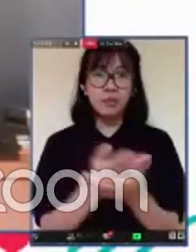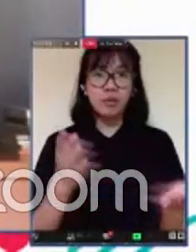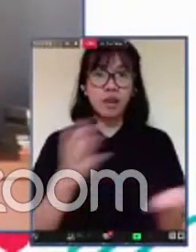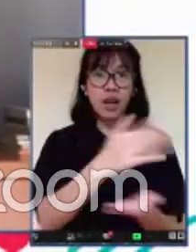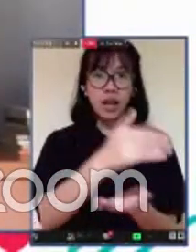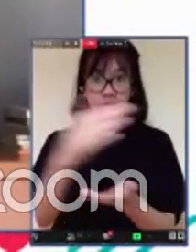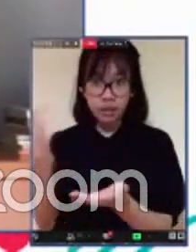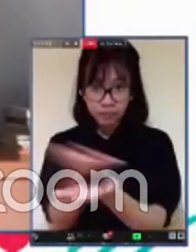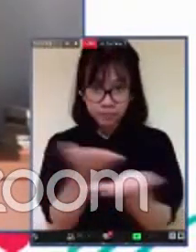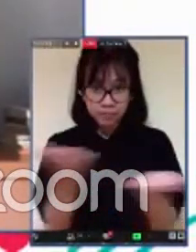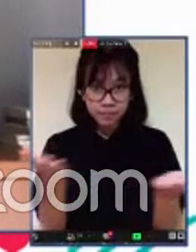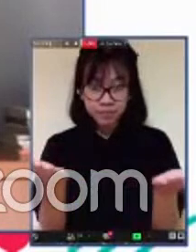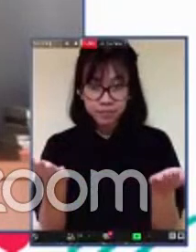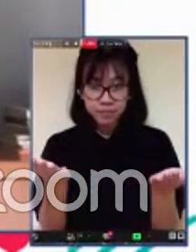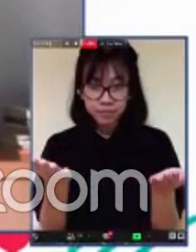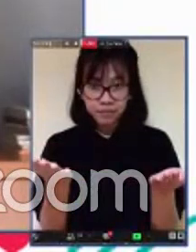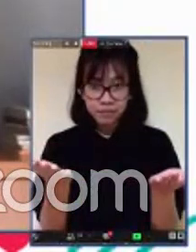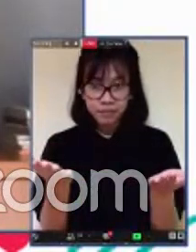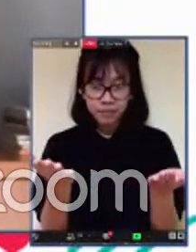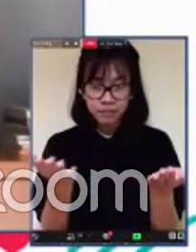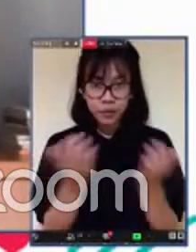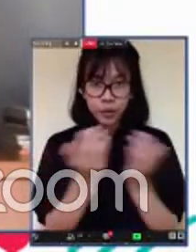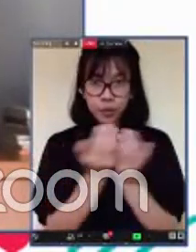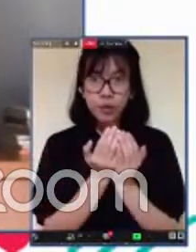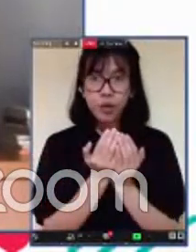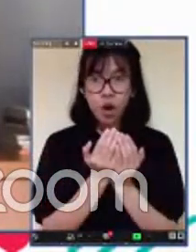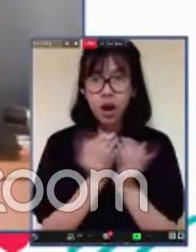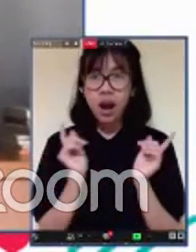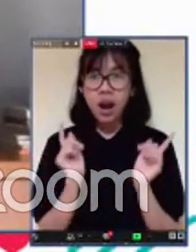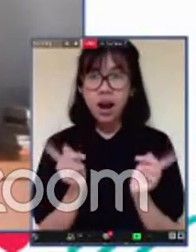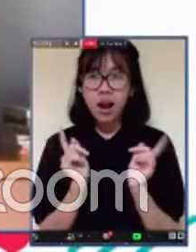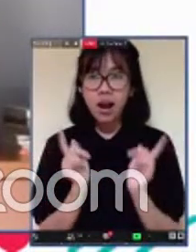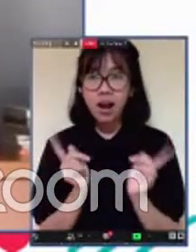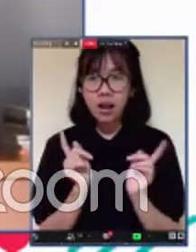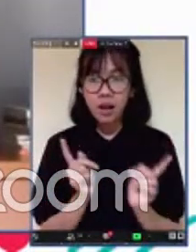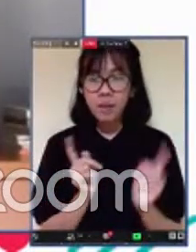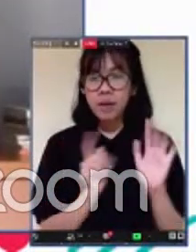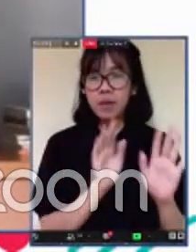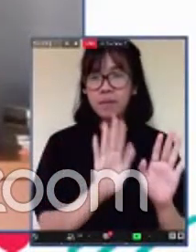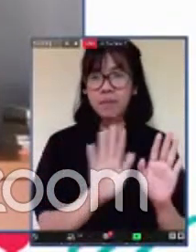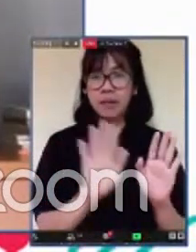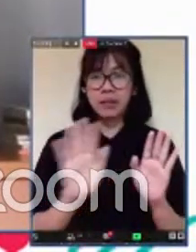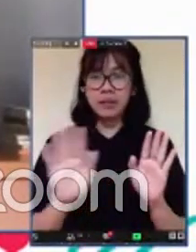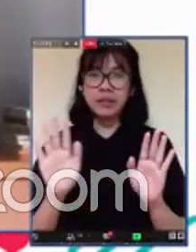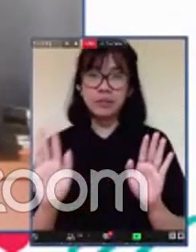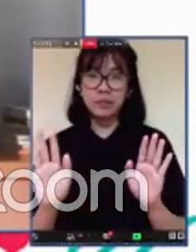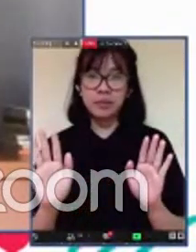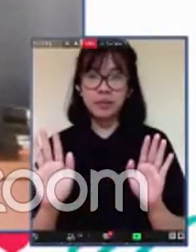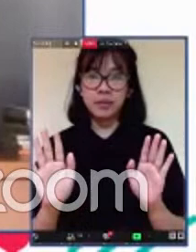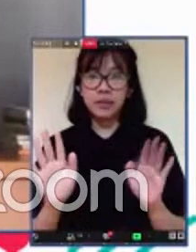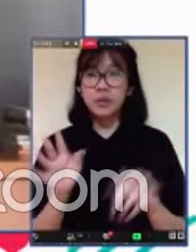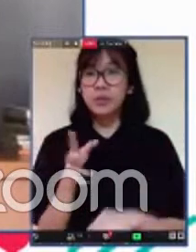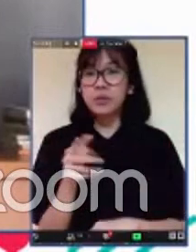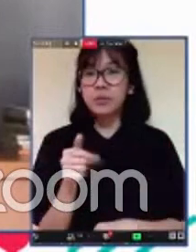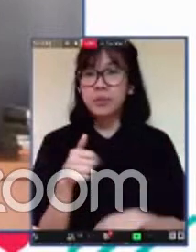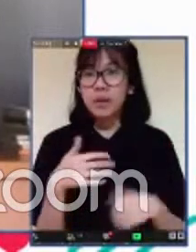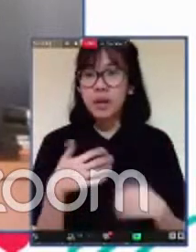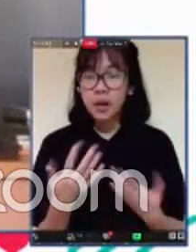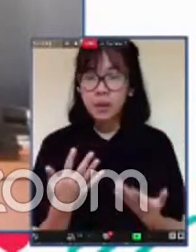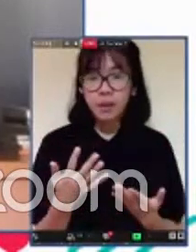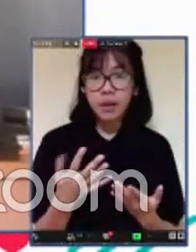bersama-sama berdoa menurut agama dan kepercayaan kita masing-masing agar pertemuan kita hari